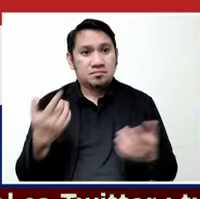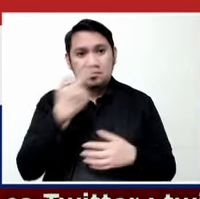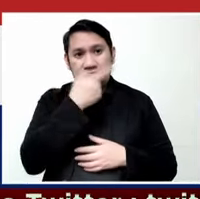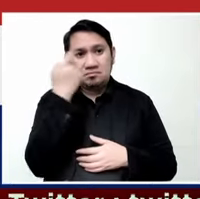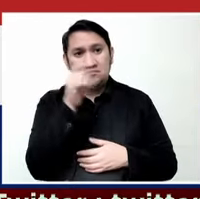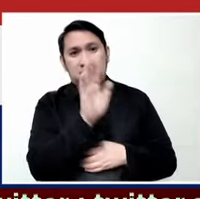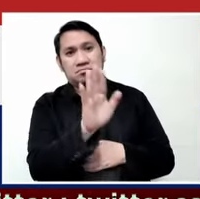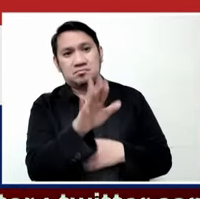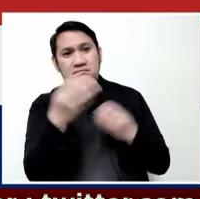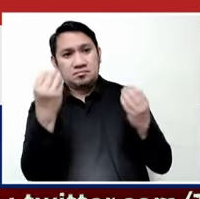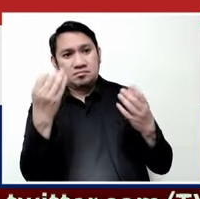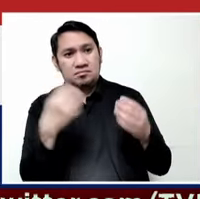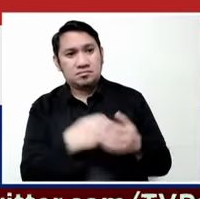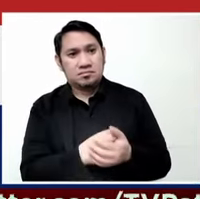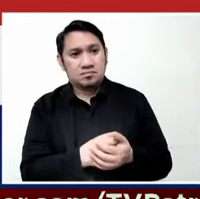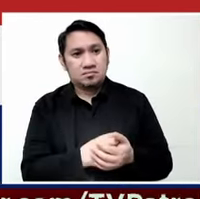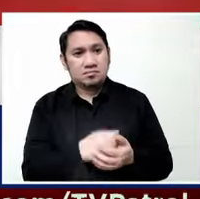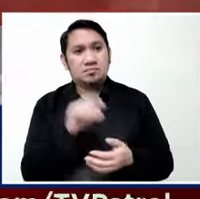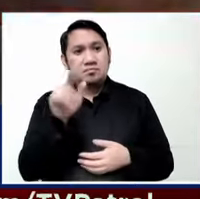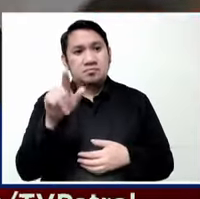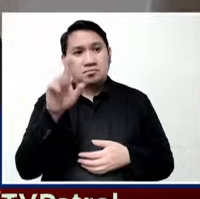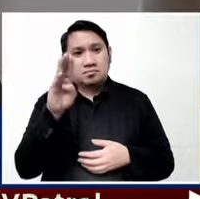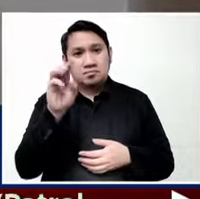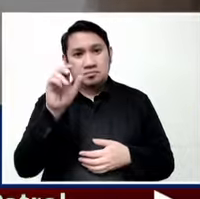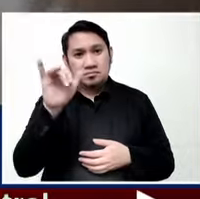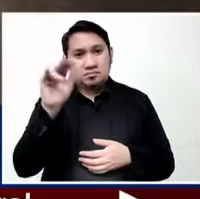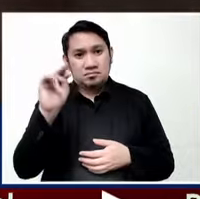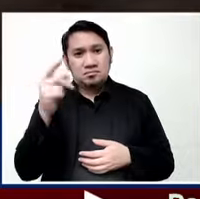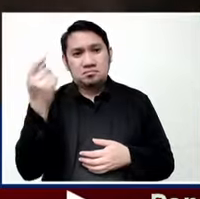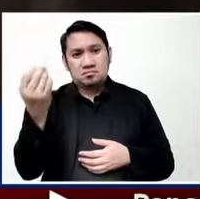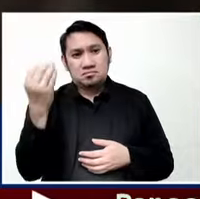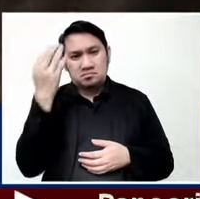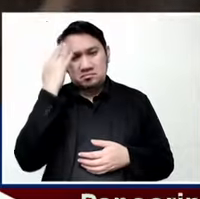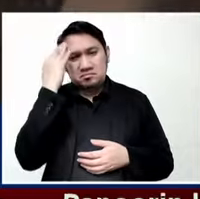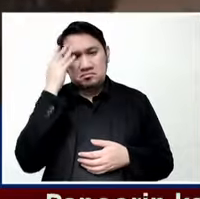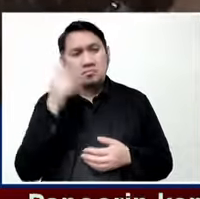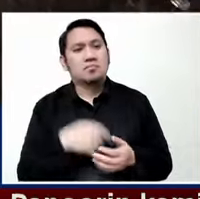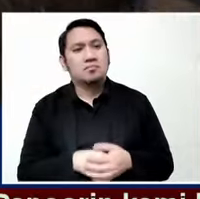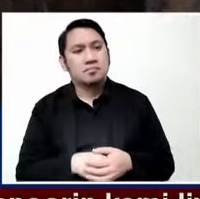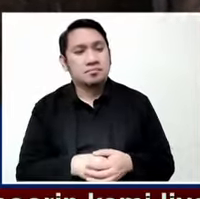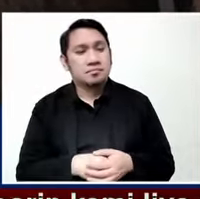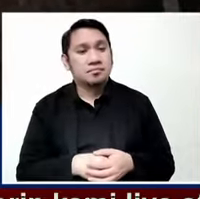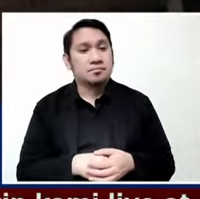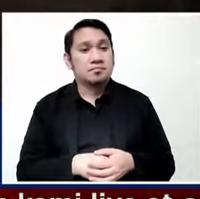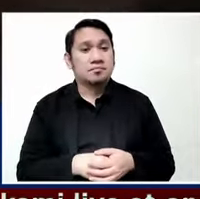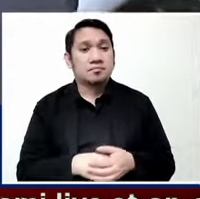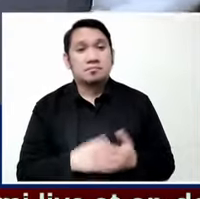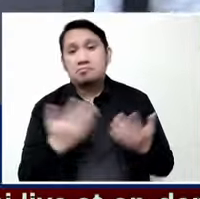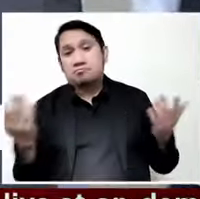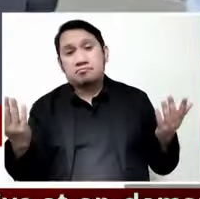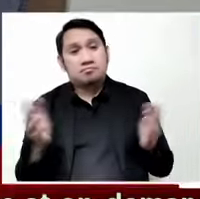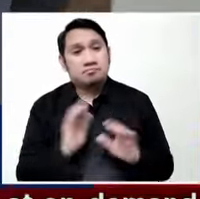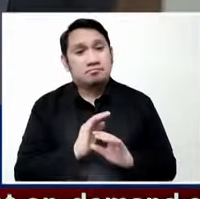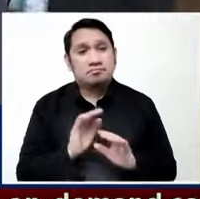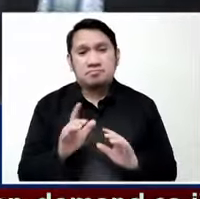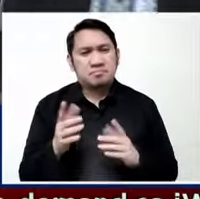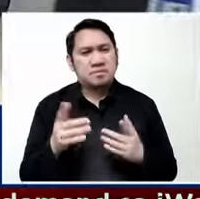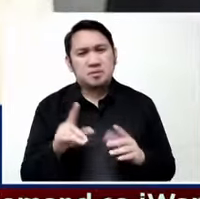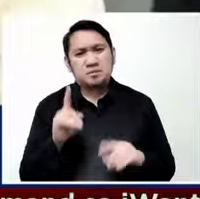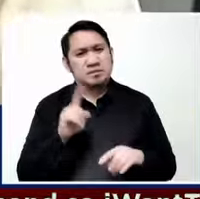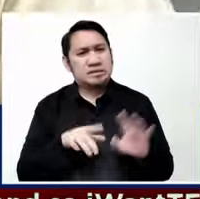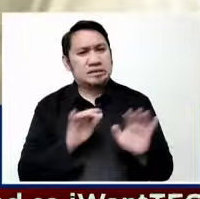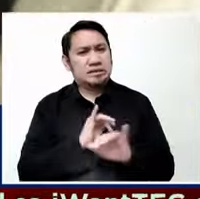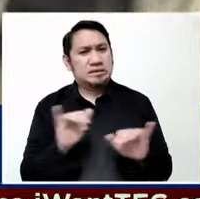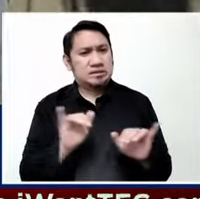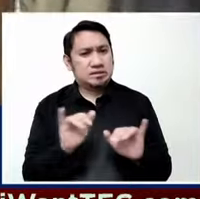akin. Teh, si Boying lang tanungin niyo. Ah, okay. Sabi ni House Secretary General Reginald Velasco, walang katulad ang kaso ni Teves Jr.